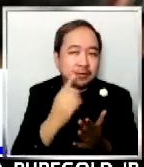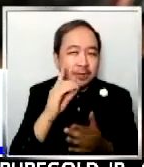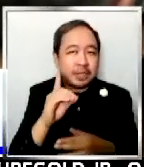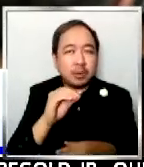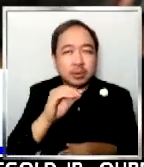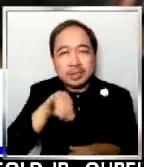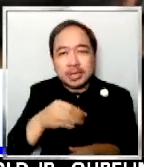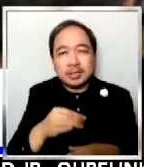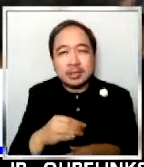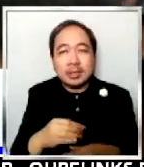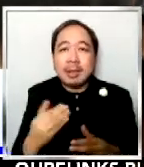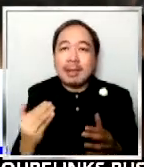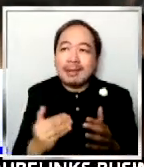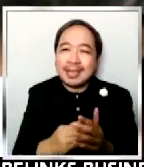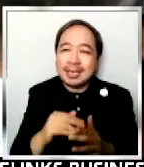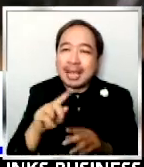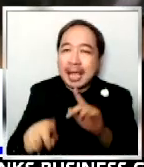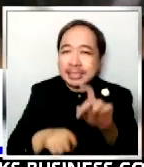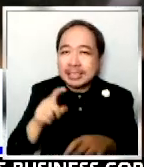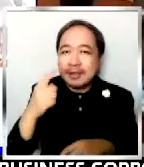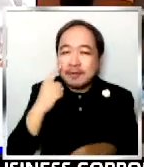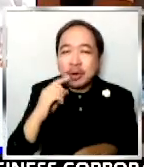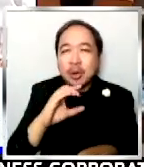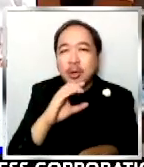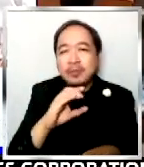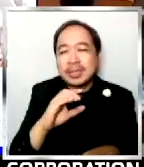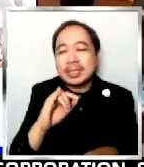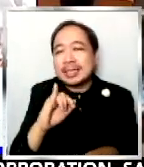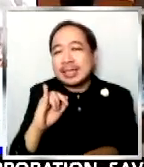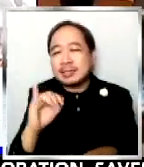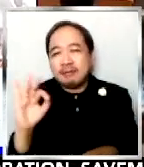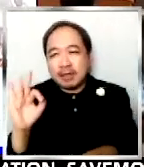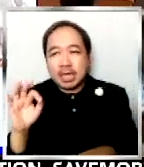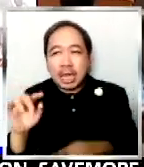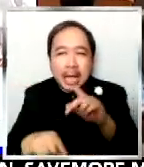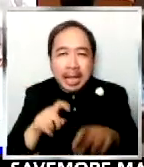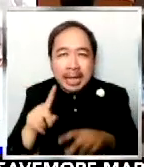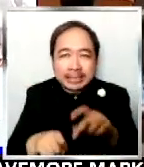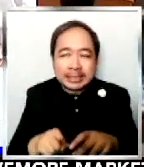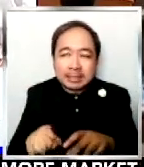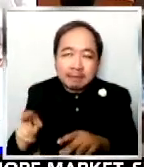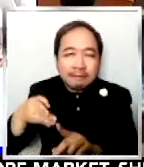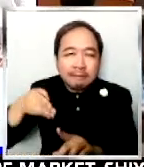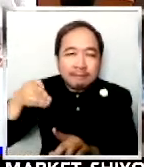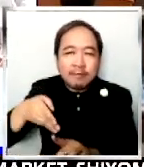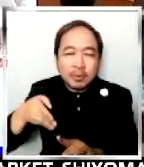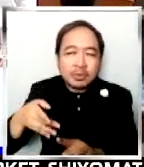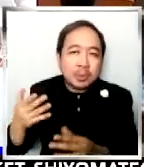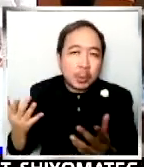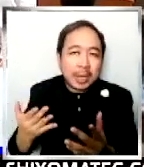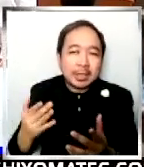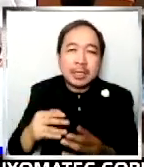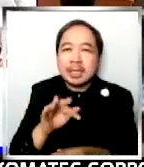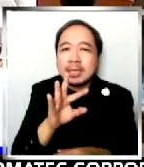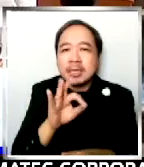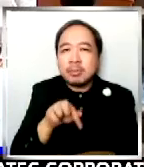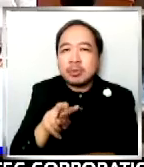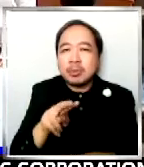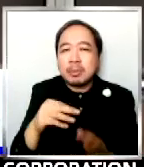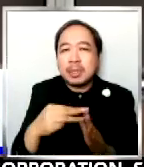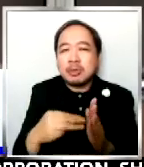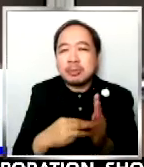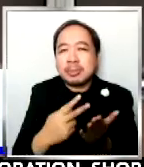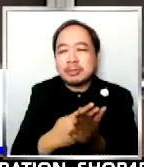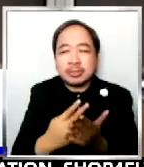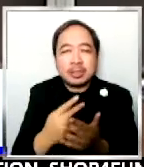sa Confidential at Intelligence Fund ang inungkat ng minorya. Partikular na pinuntirya ni Senator Pimentel ang 19.2 million pesos na